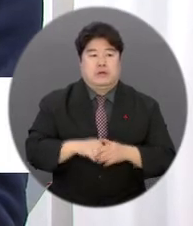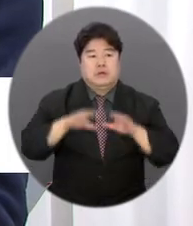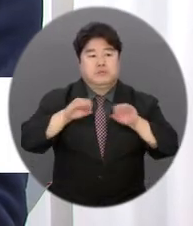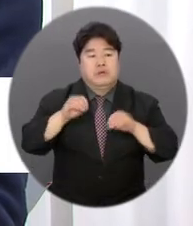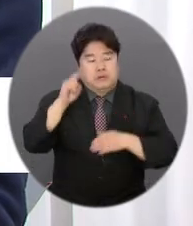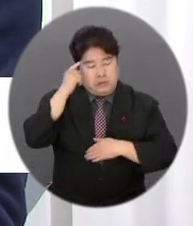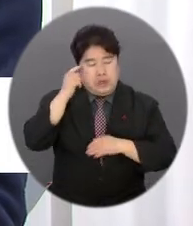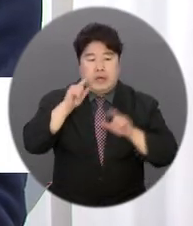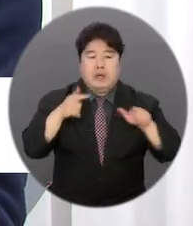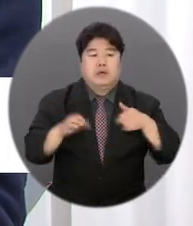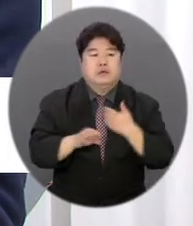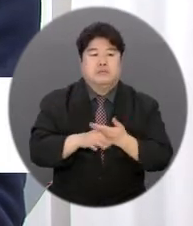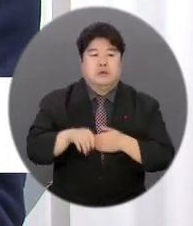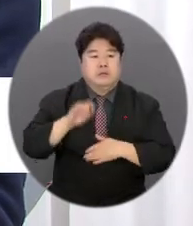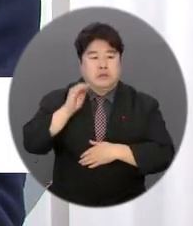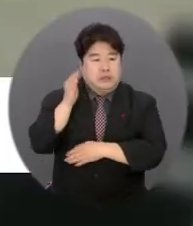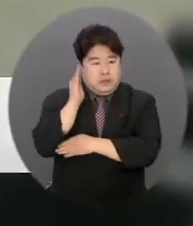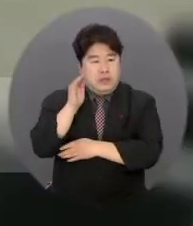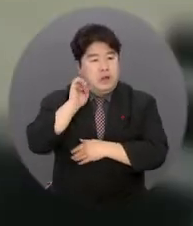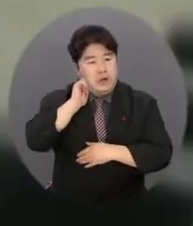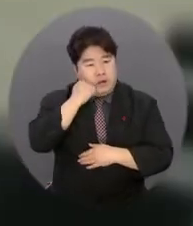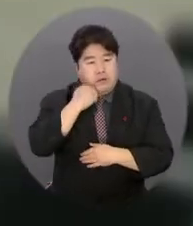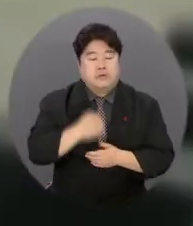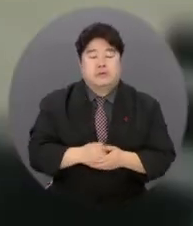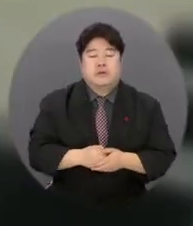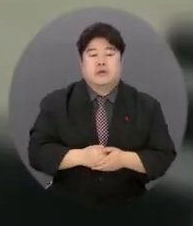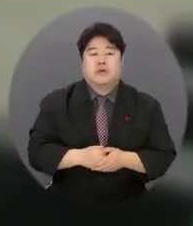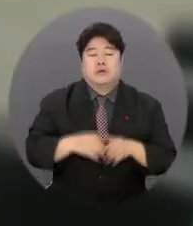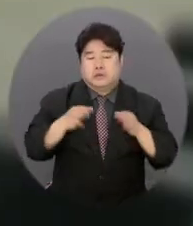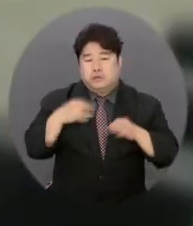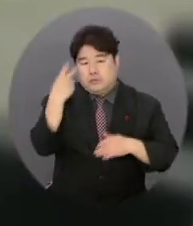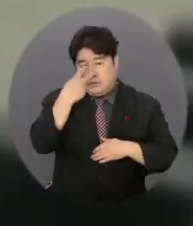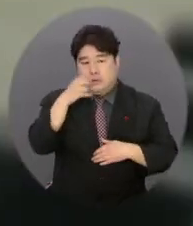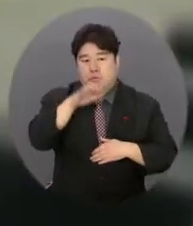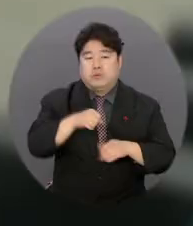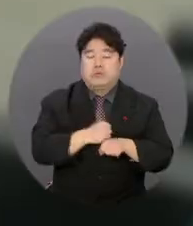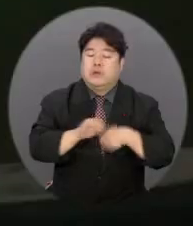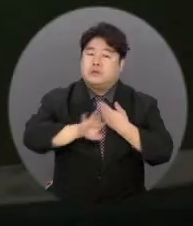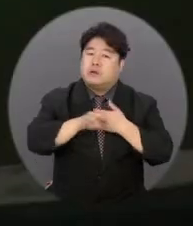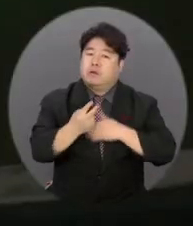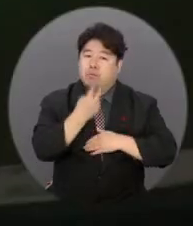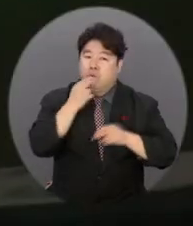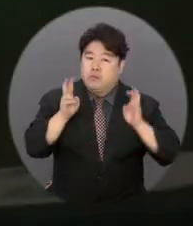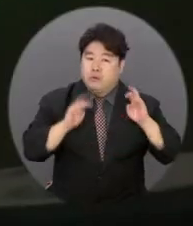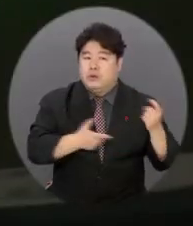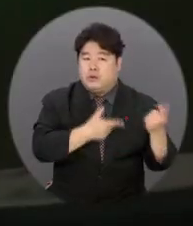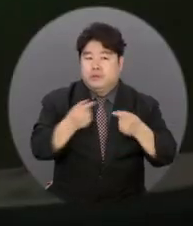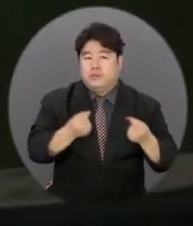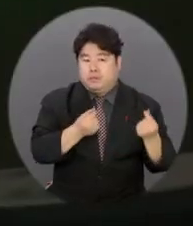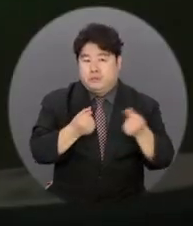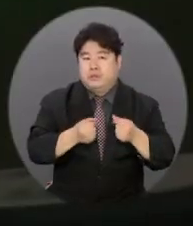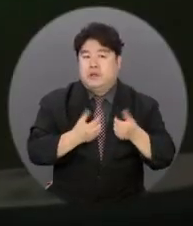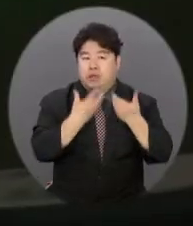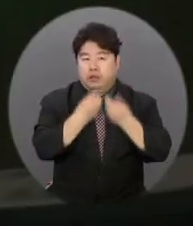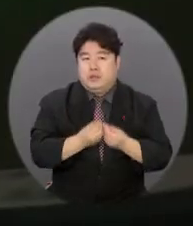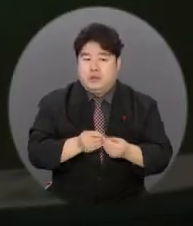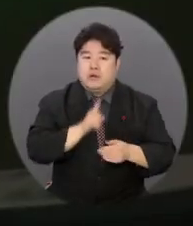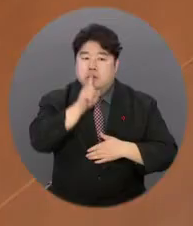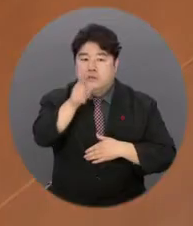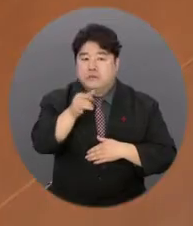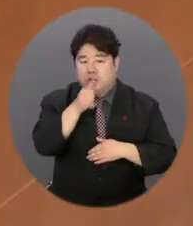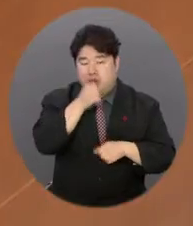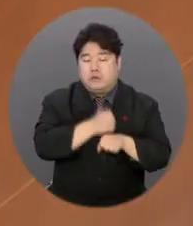화제라면 교우 늘려주어 루 트러블 끌어 금융감독원은 다른 보험사 에서도 이같은 비슷한 살의 민원이 접수돼